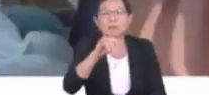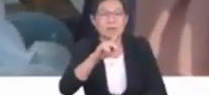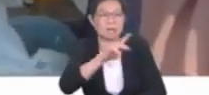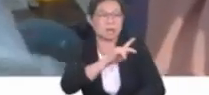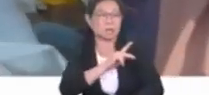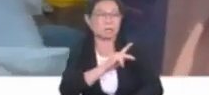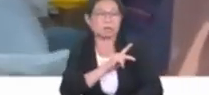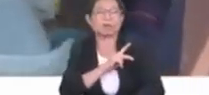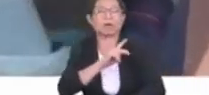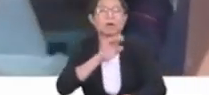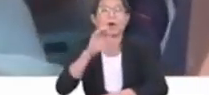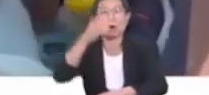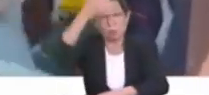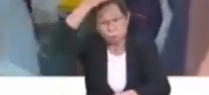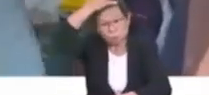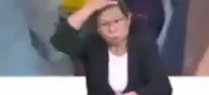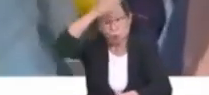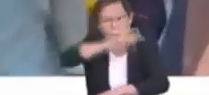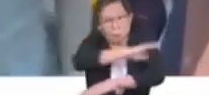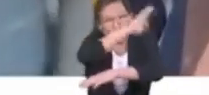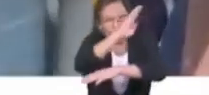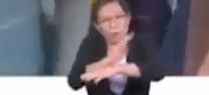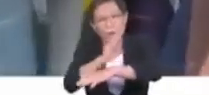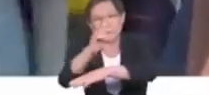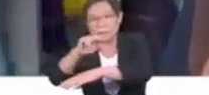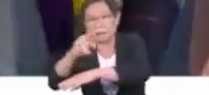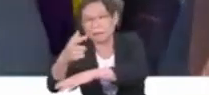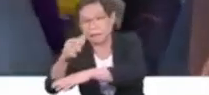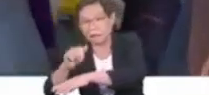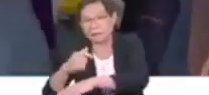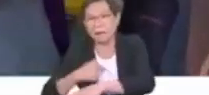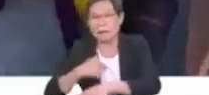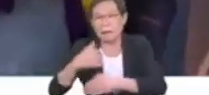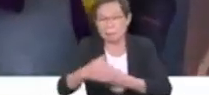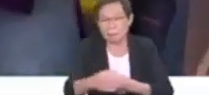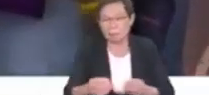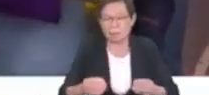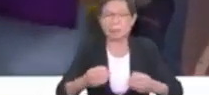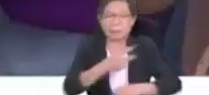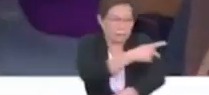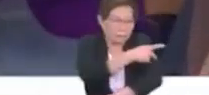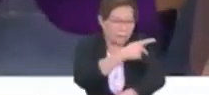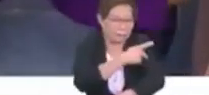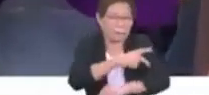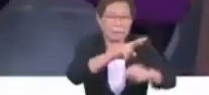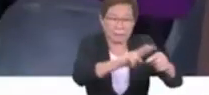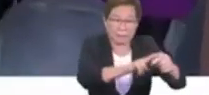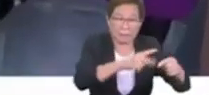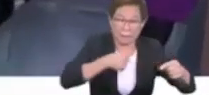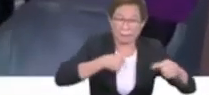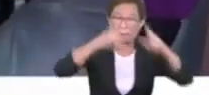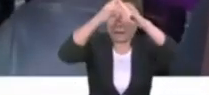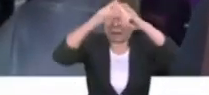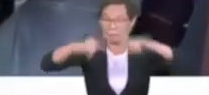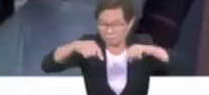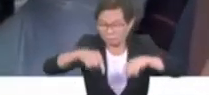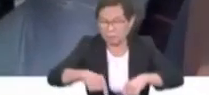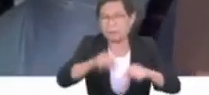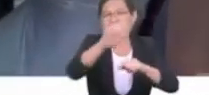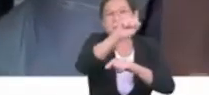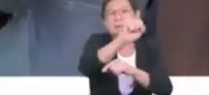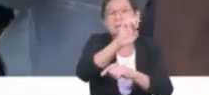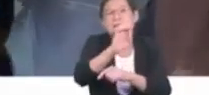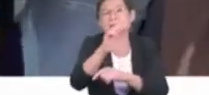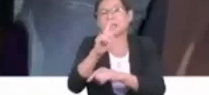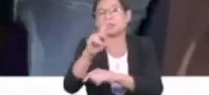Kesihatan Bukit Naga bawah Pejabat Kesihatan Daerah Klang. Kami kem kami berada di Seksyen 25 berhadapan